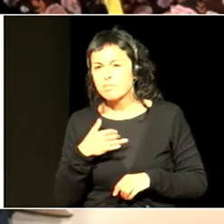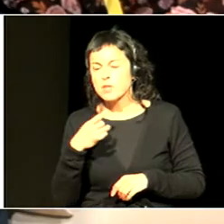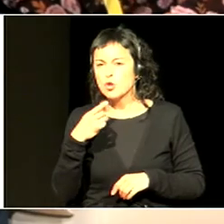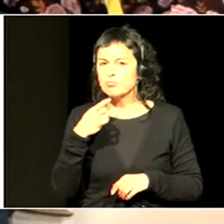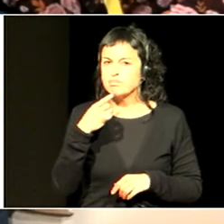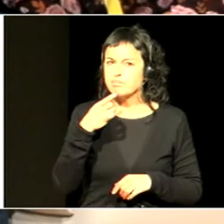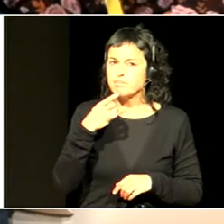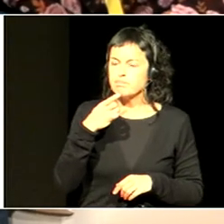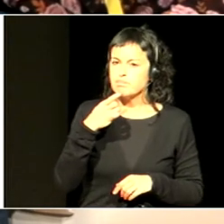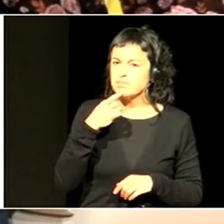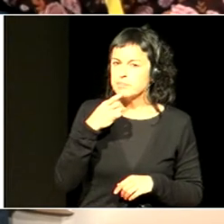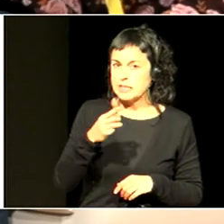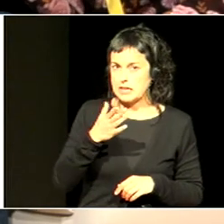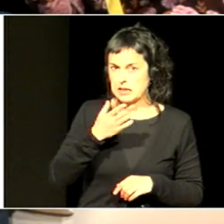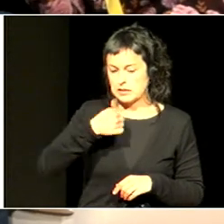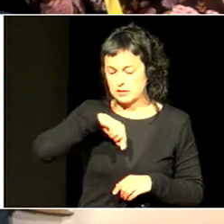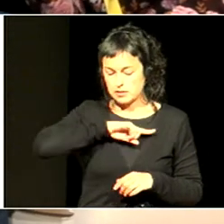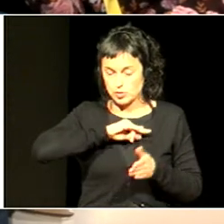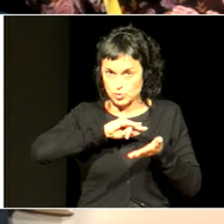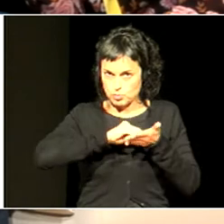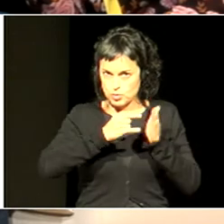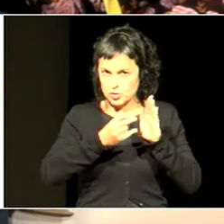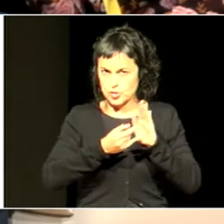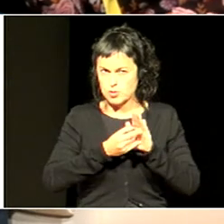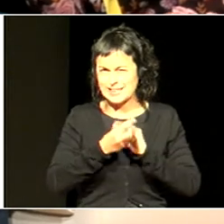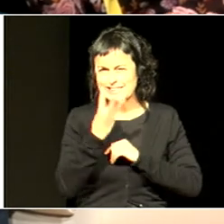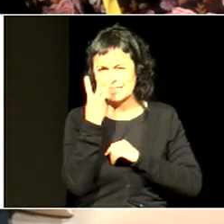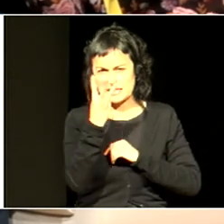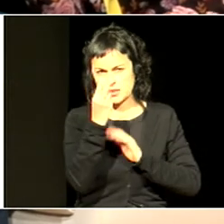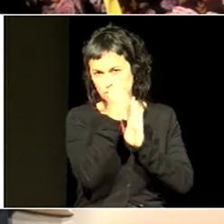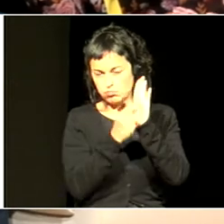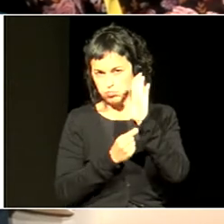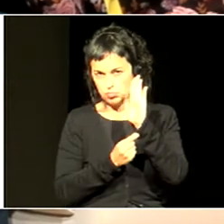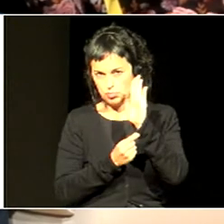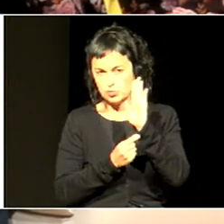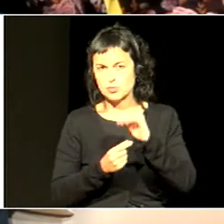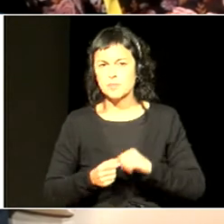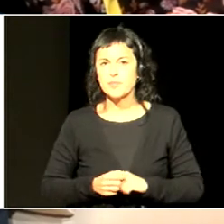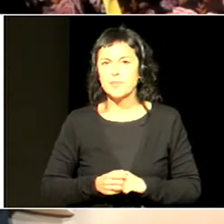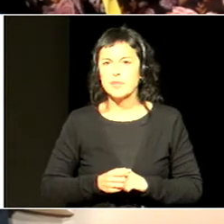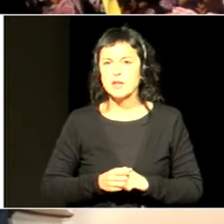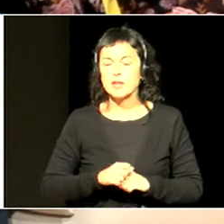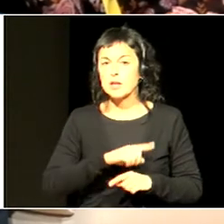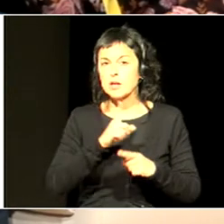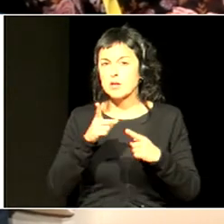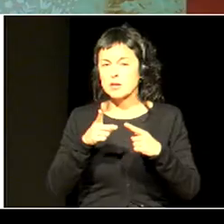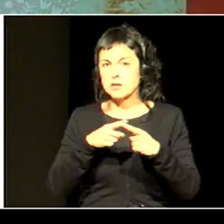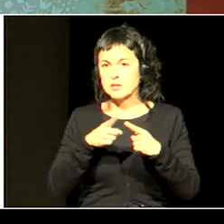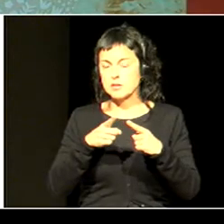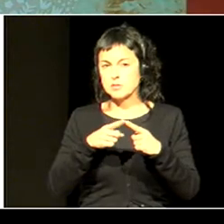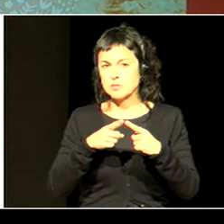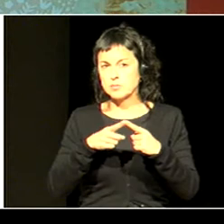gure proiektuan ba, batez ere hiru puntu, bai? Lehenengoa izango zen ba,